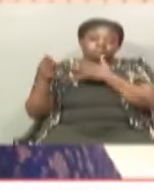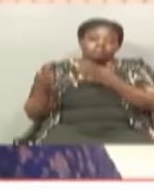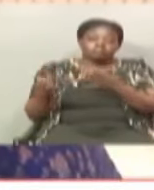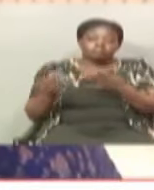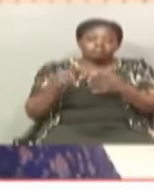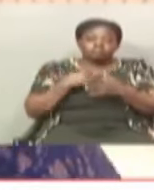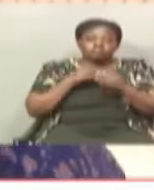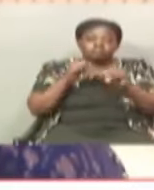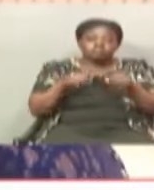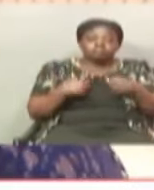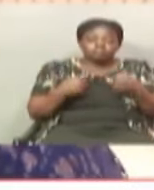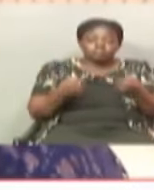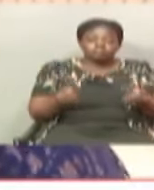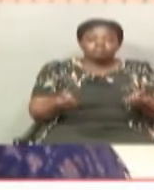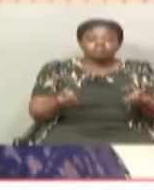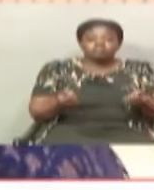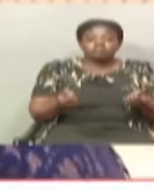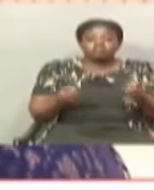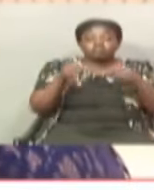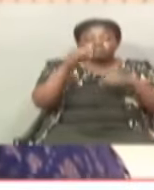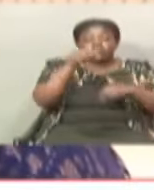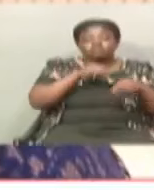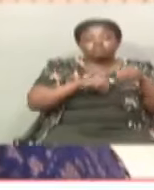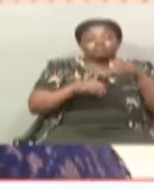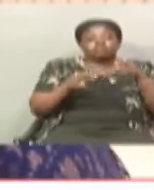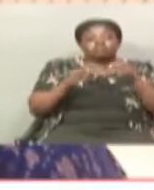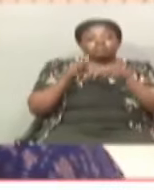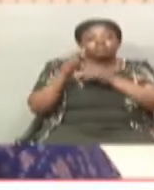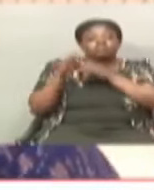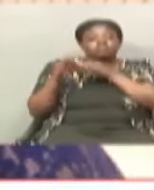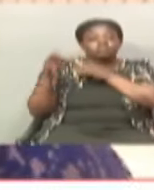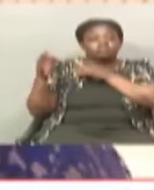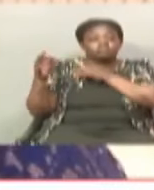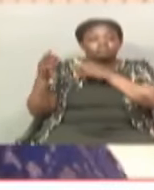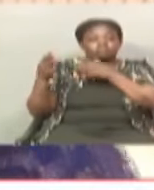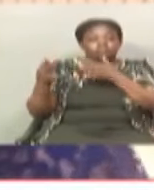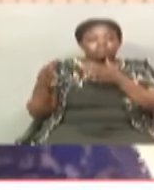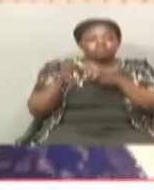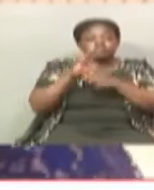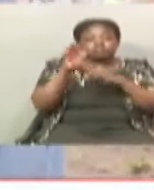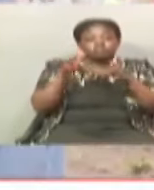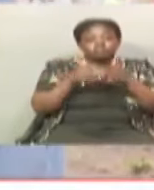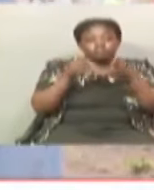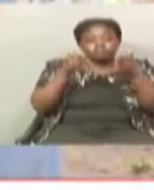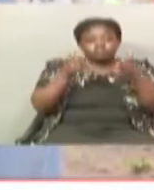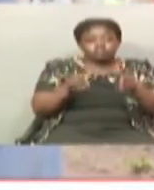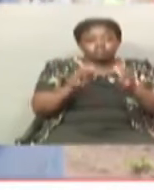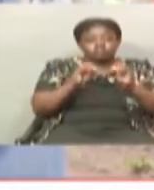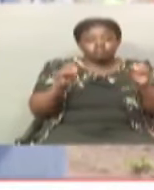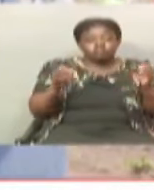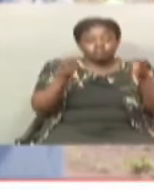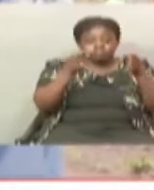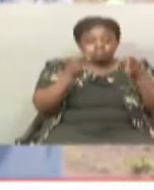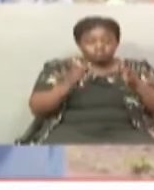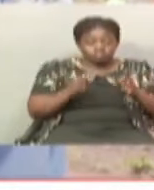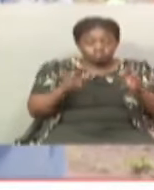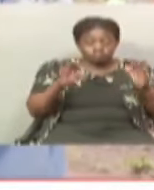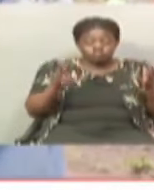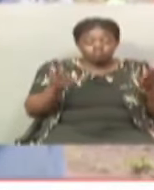nembagamba sigenda kusobola kulonda musika nga ffenna tetuliiwe. Ebyenfuna nga bwe